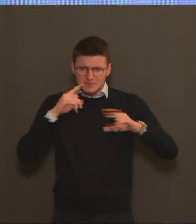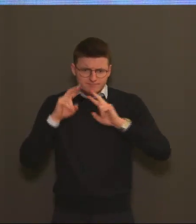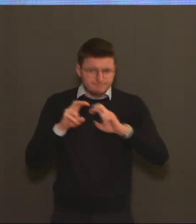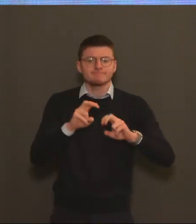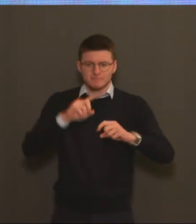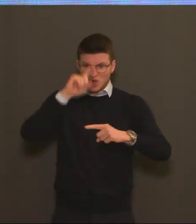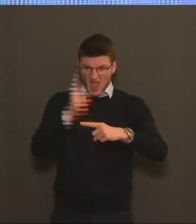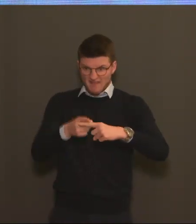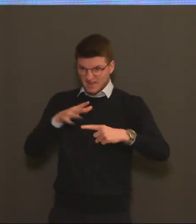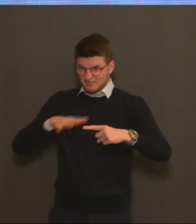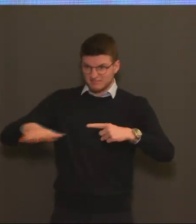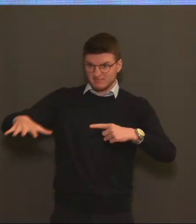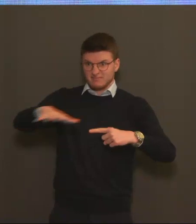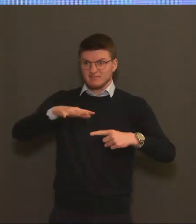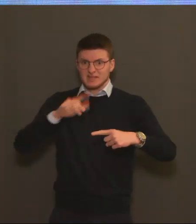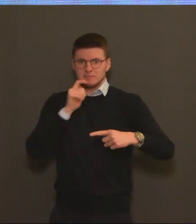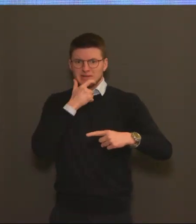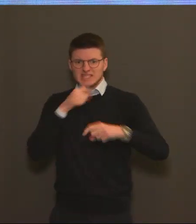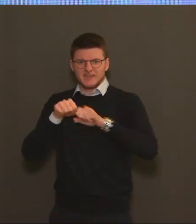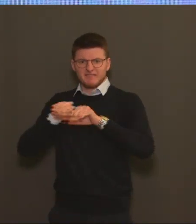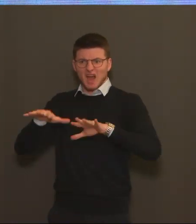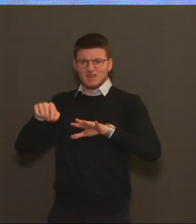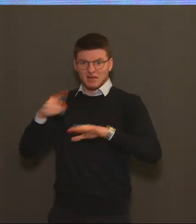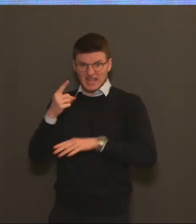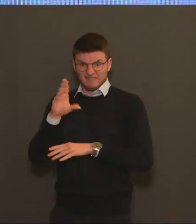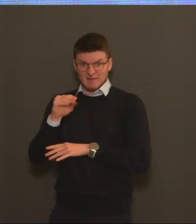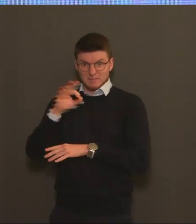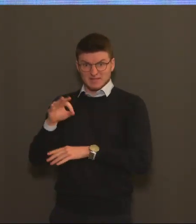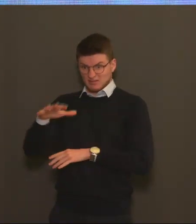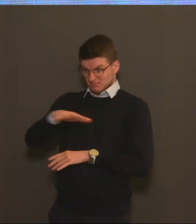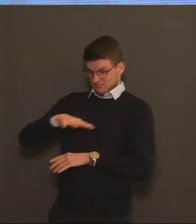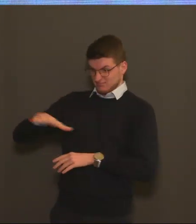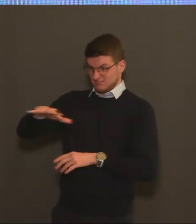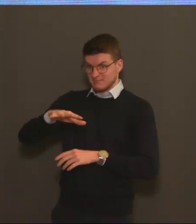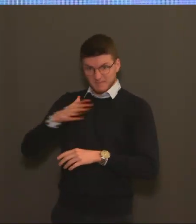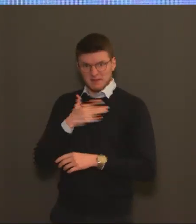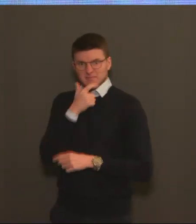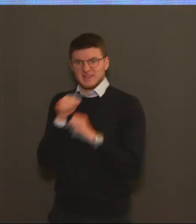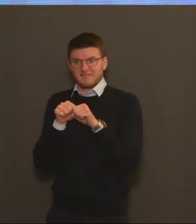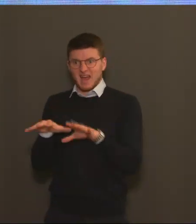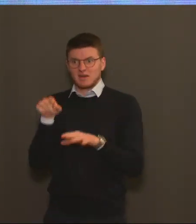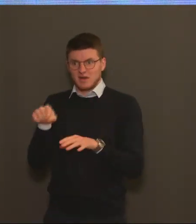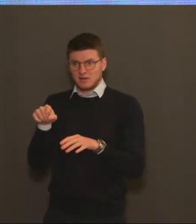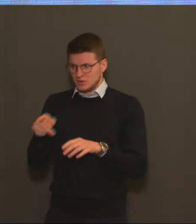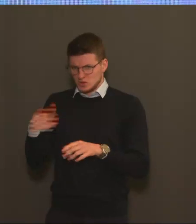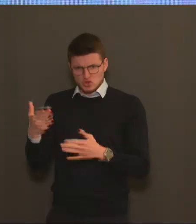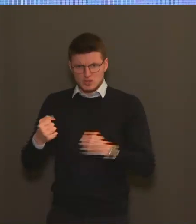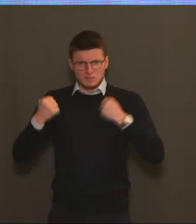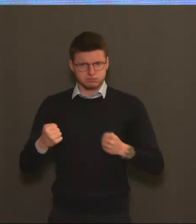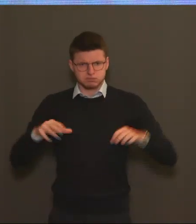Britse variant. De Britse variant wordt daarmee dominant, terwijl het aantal besmettingen met